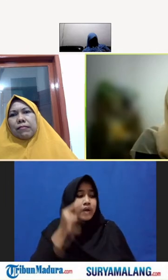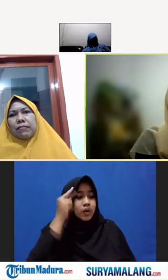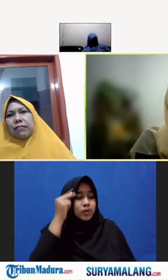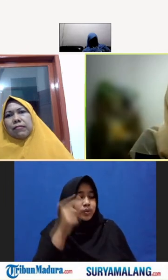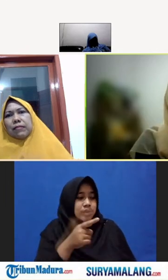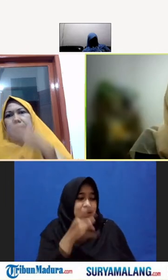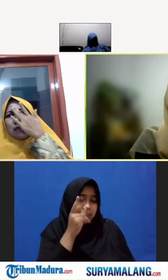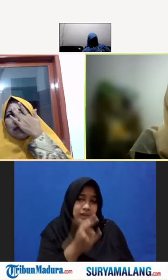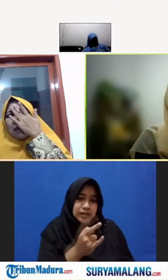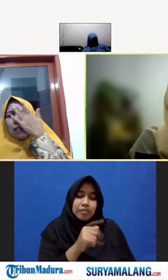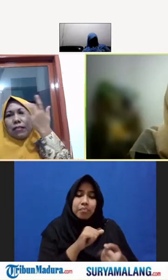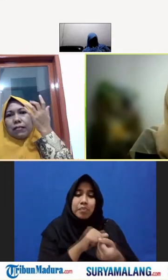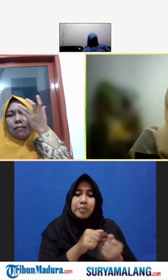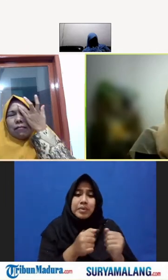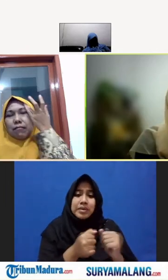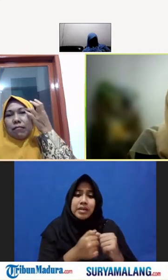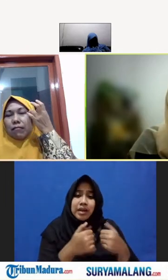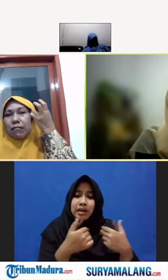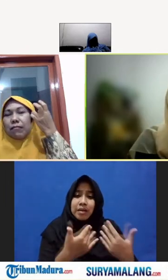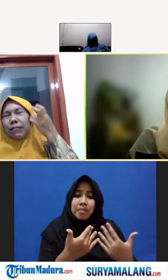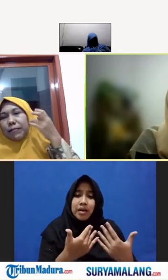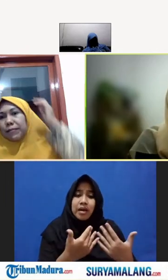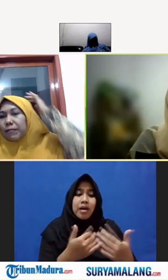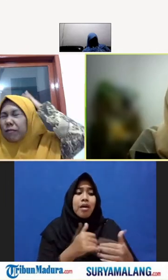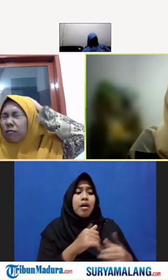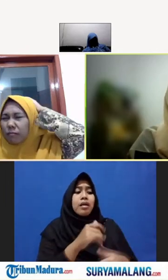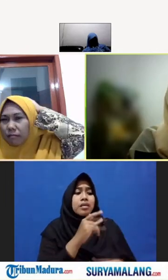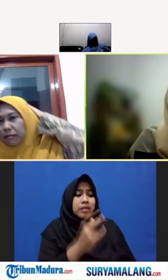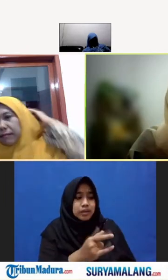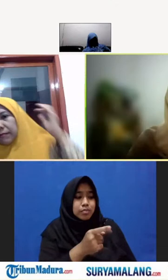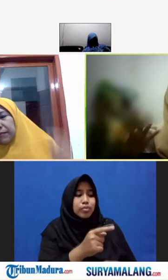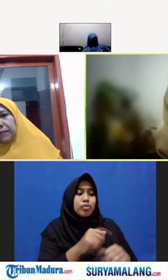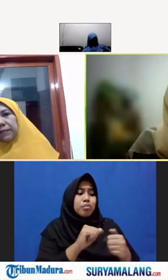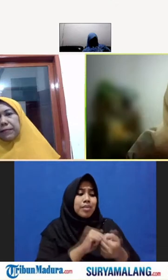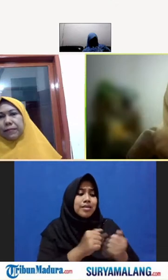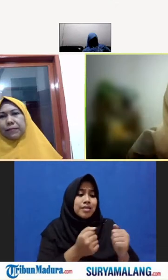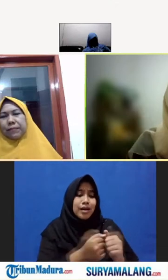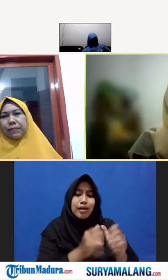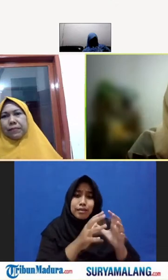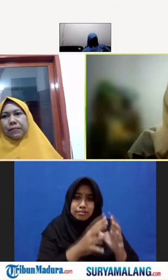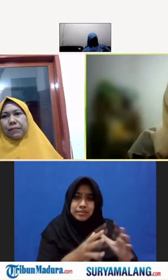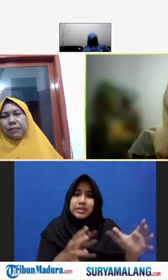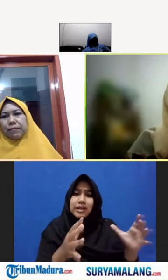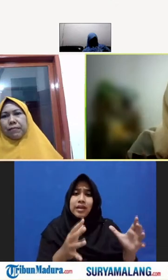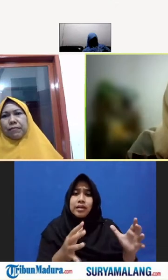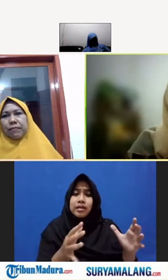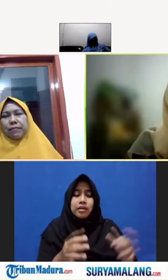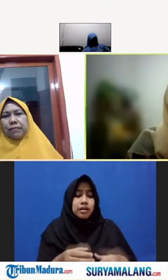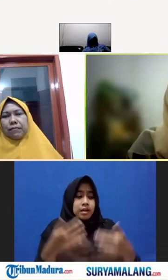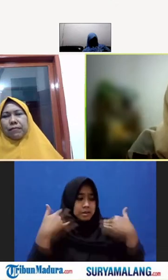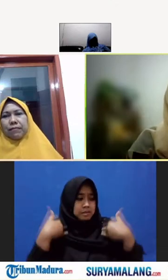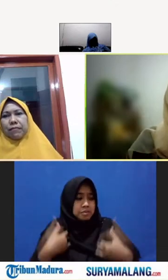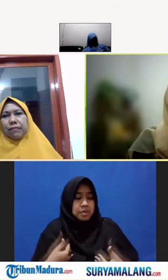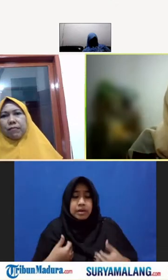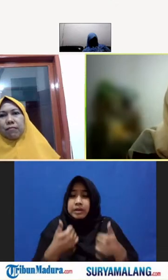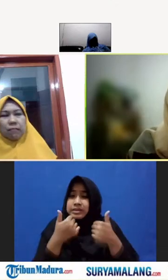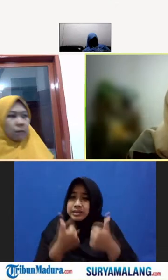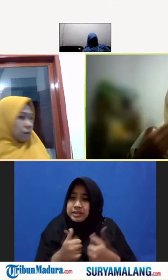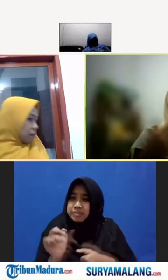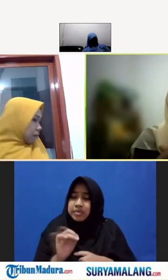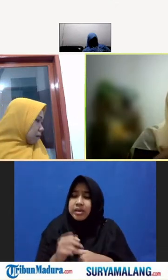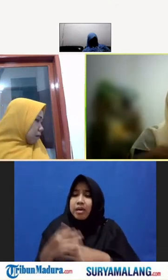yang besar untuk dia gitu. Nah, jadi badannya siap nggak nampung masalah itu.